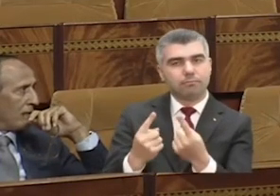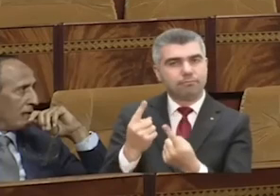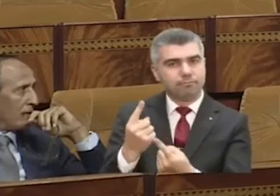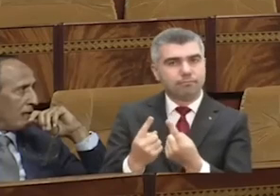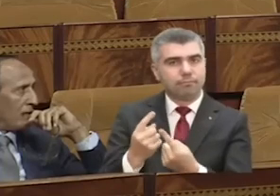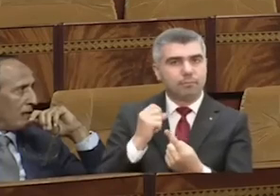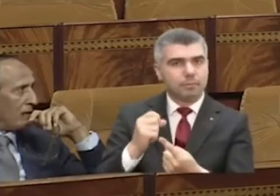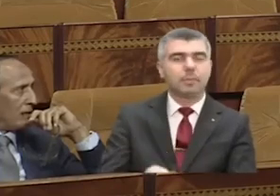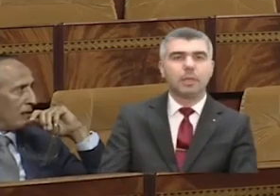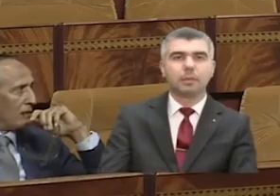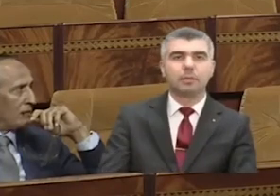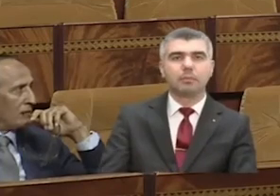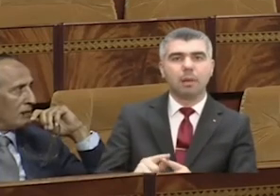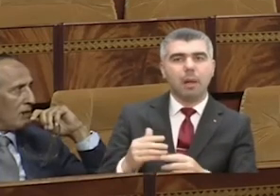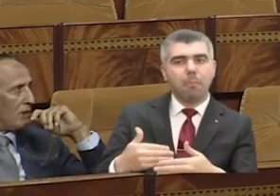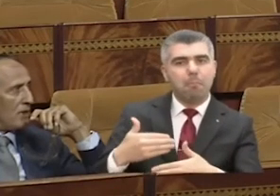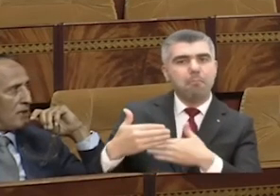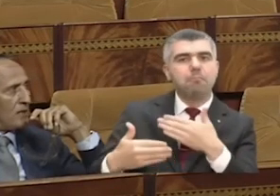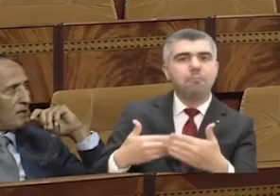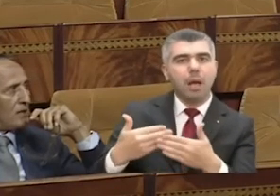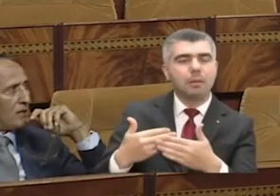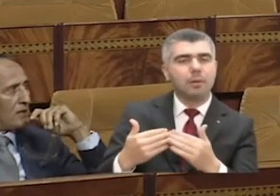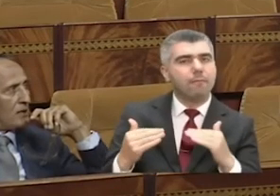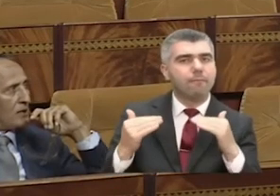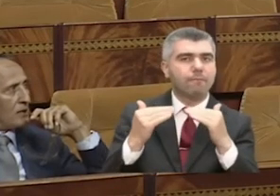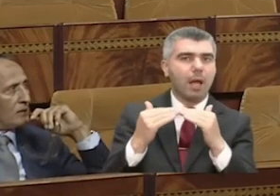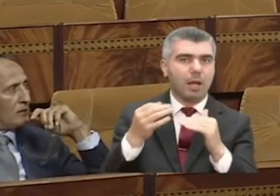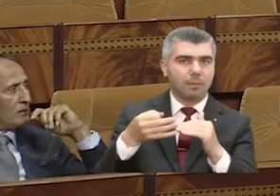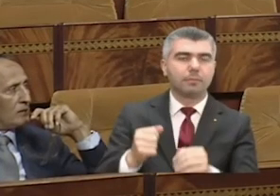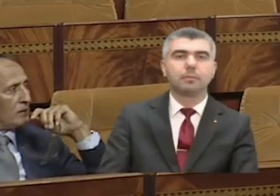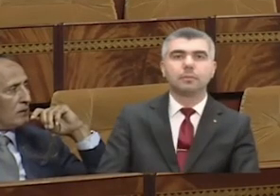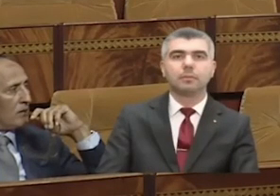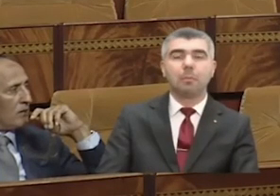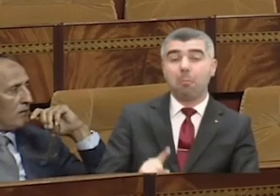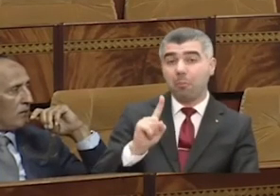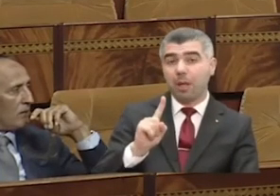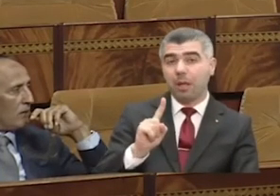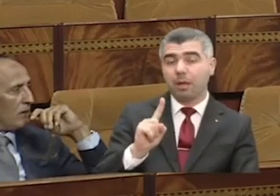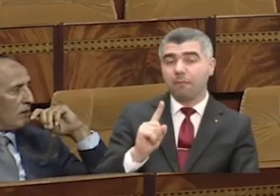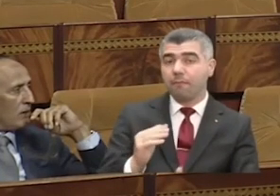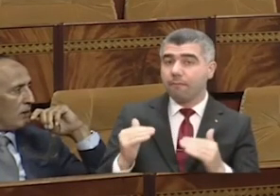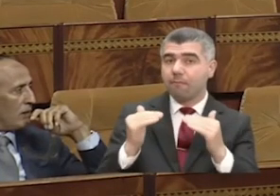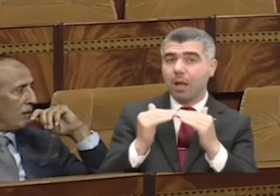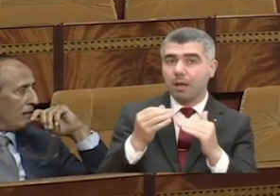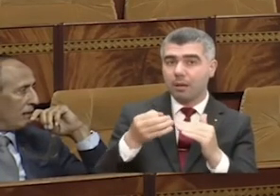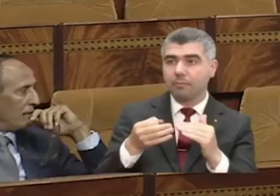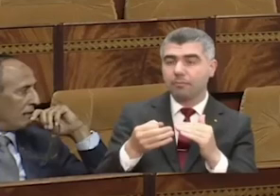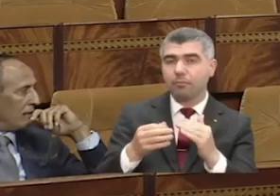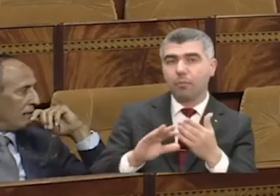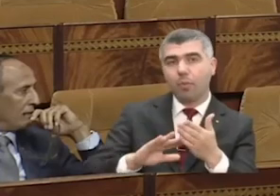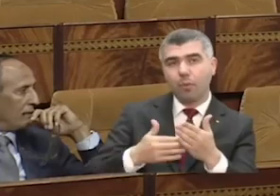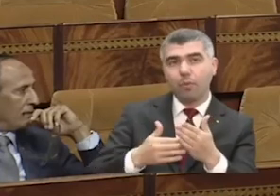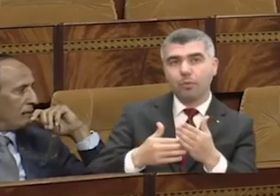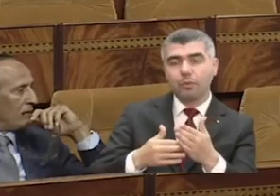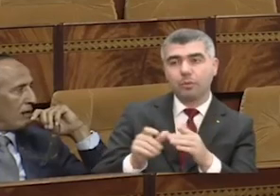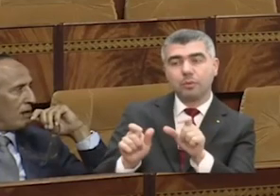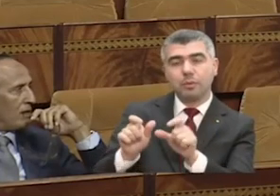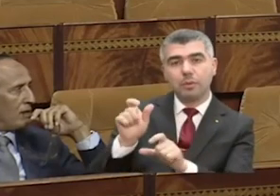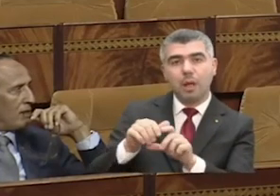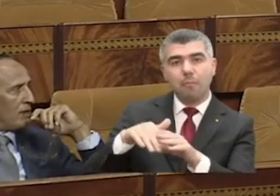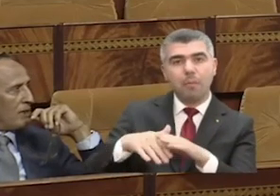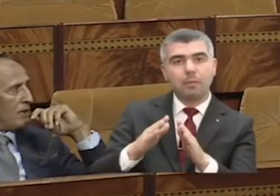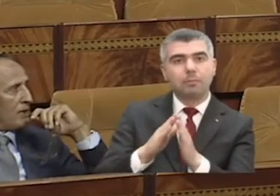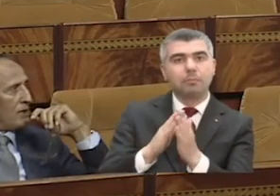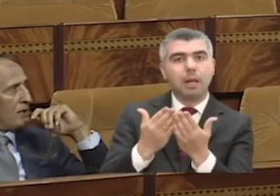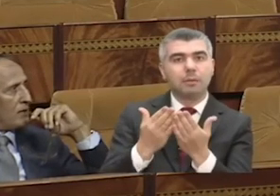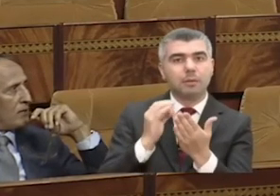يمكن كذلك يتأجل، وهذا احنا متفقين عليه. فقط لنتفق على أن الإخوان من فريق تقدم